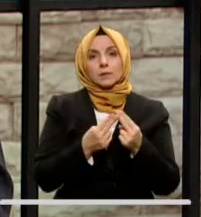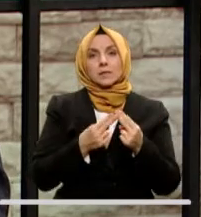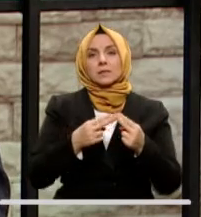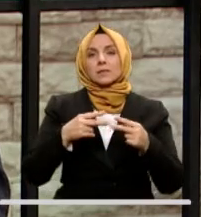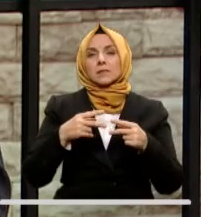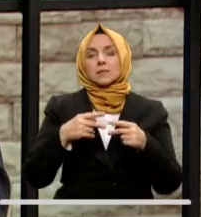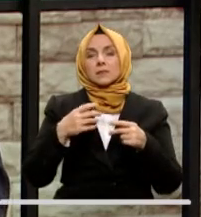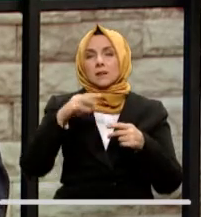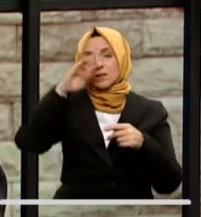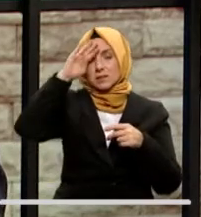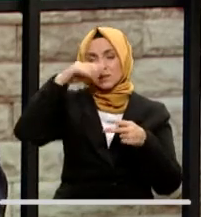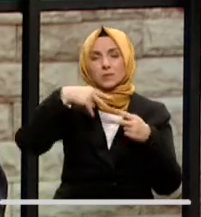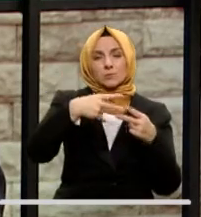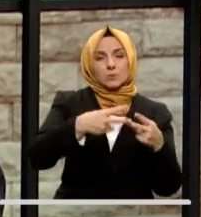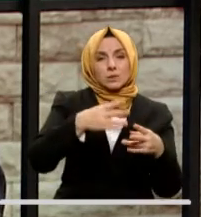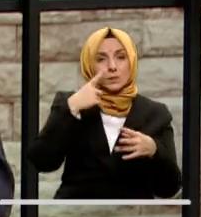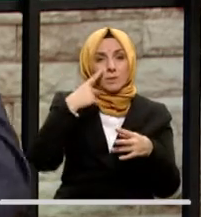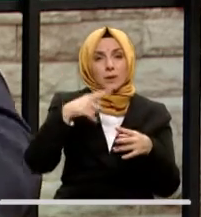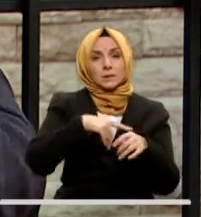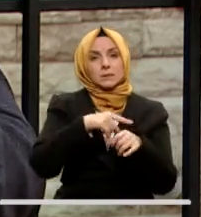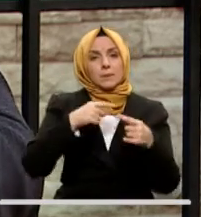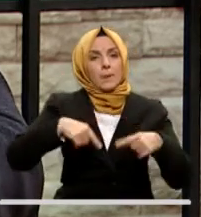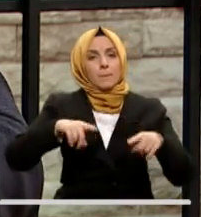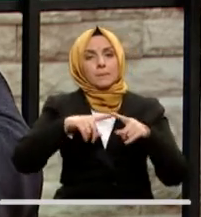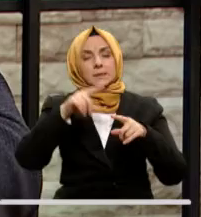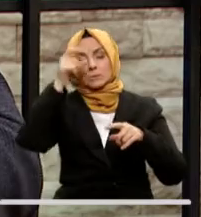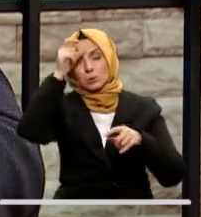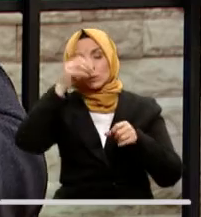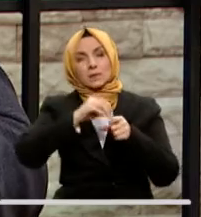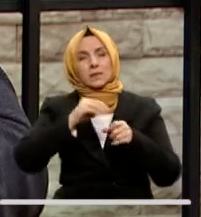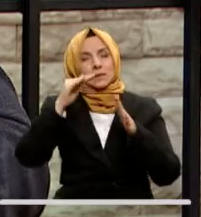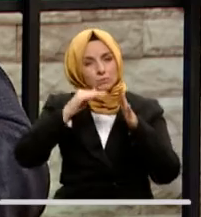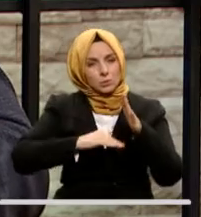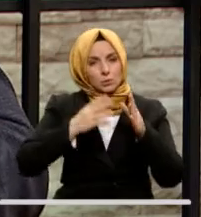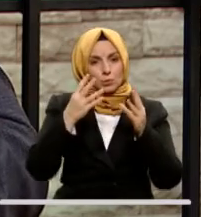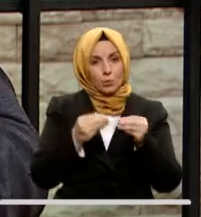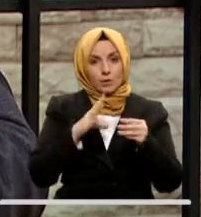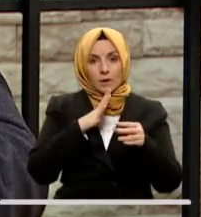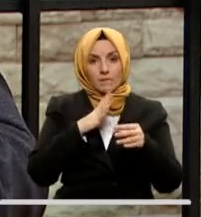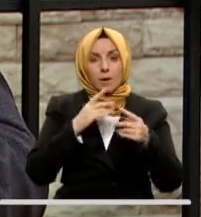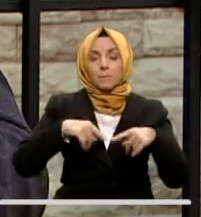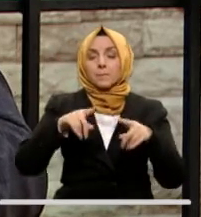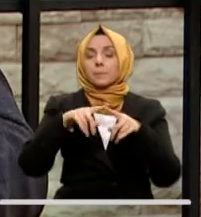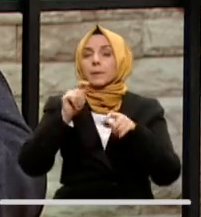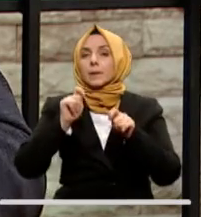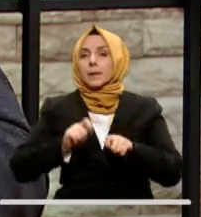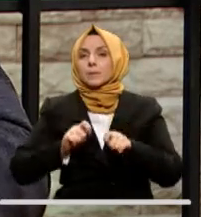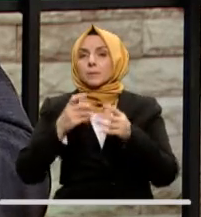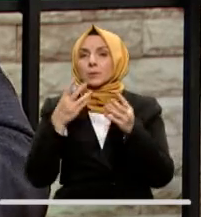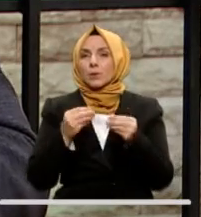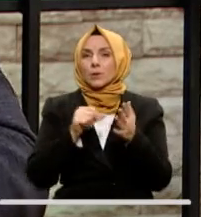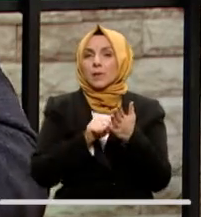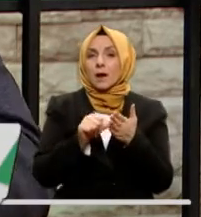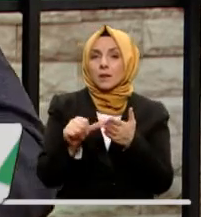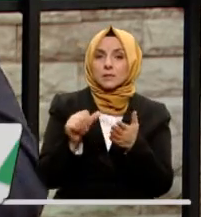çok düşük ama teorik olarak Evet bu riski bütün ne yapılması gereken Herşeyi düzgün yapsanız